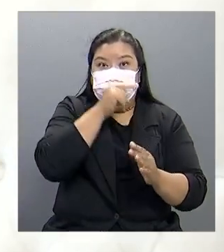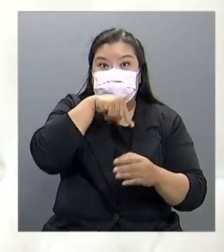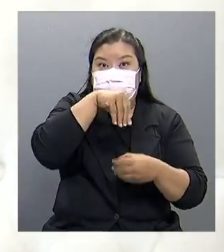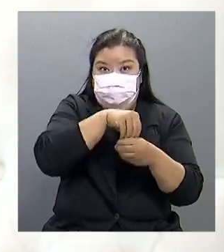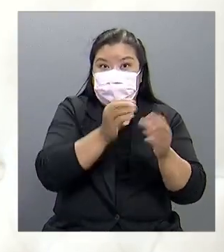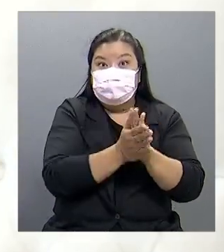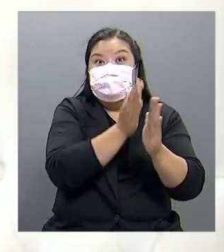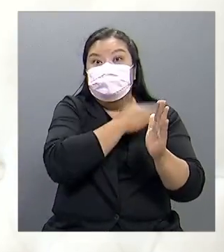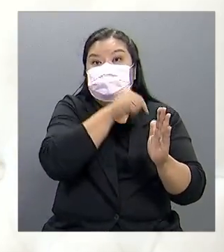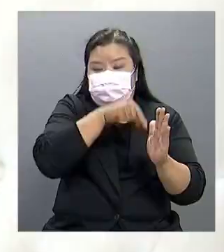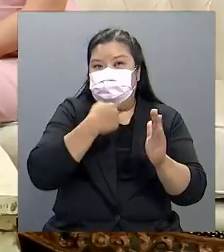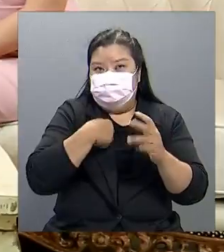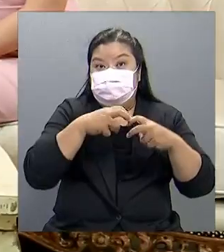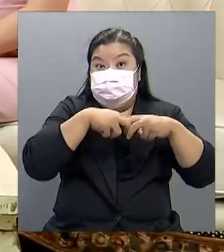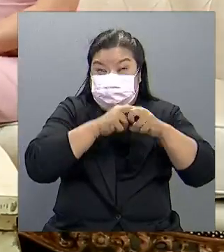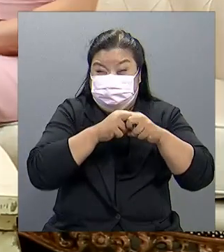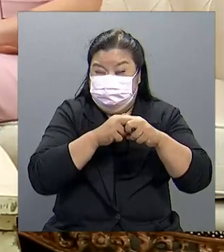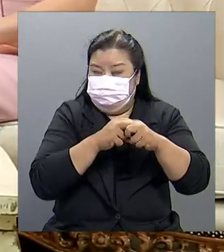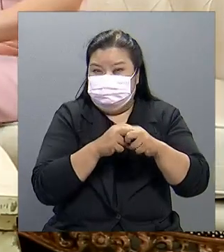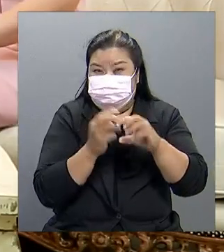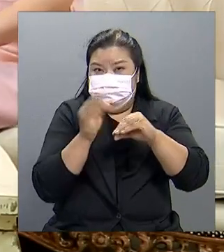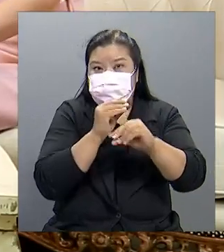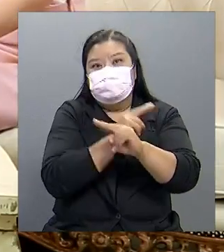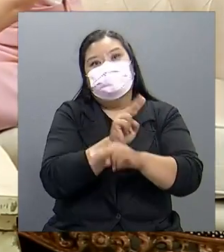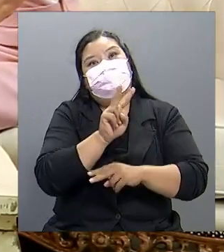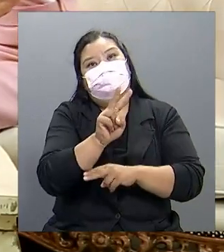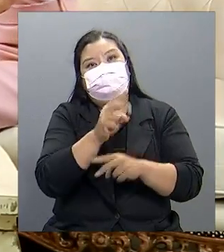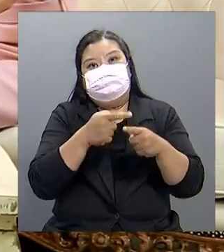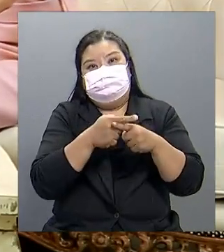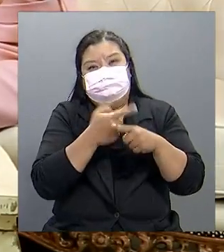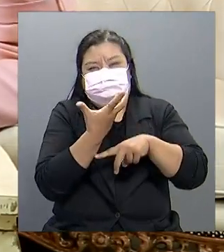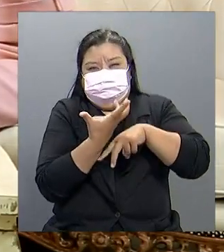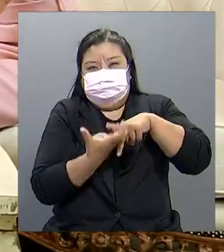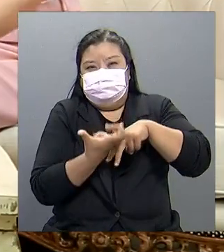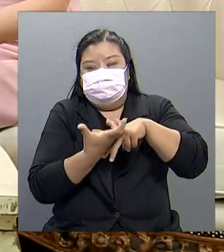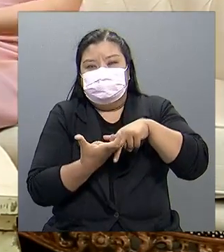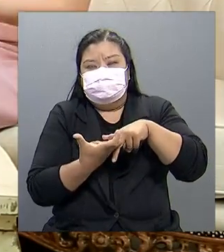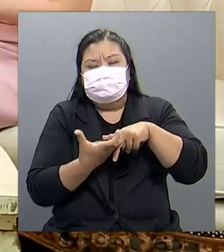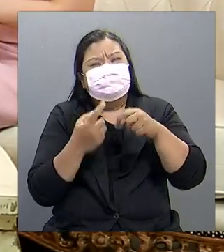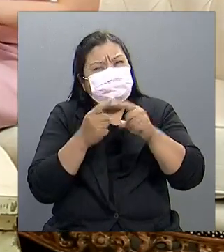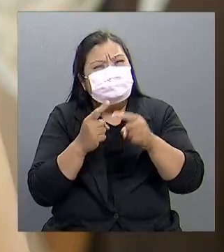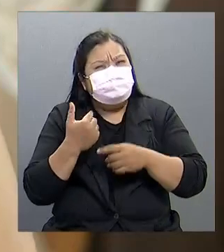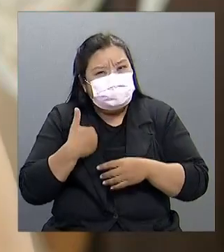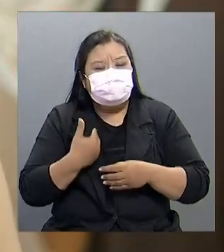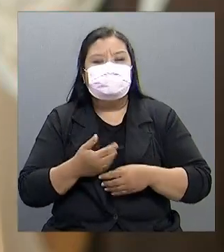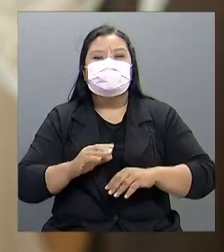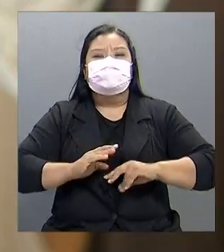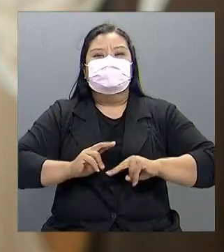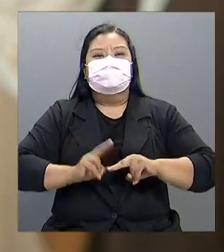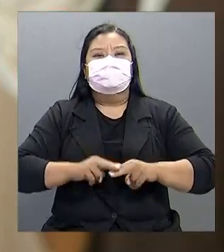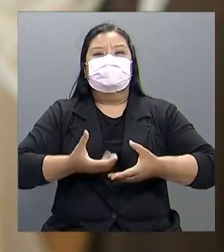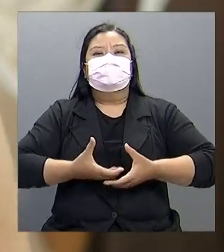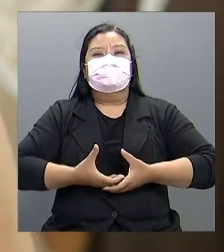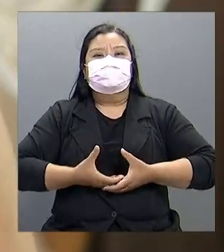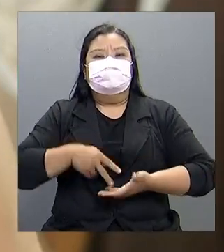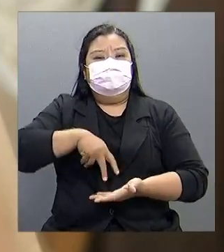เข่าเสื่อมได้2เท่าของคนธรรมดา โอ้โหแต่ว่าพระก็ต้องมีนั่งคุกเข่า ก็มีความจำเป็น นั่งขัดสมาธินานๆด้วยเหมือน